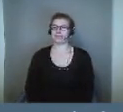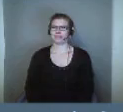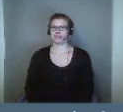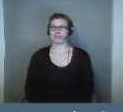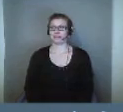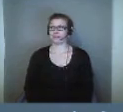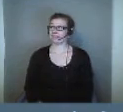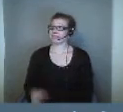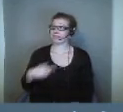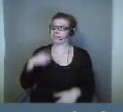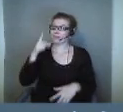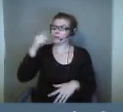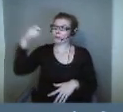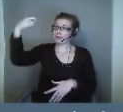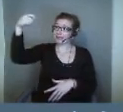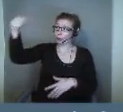Président.